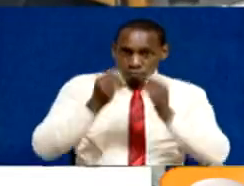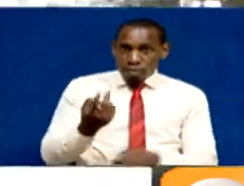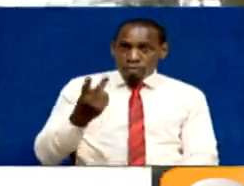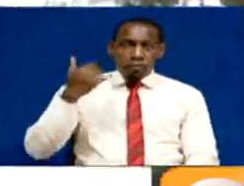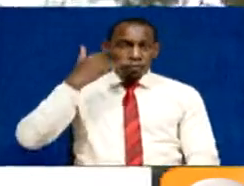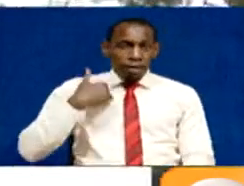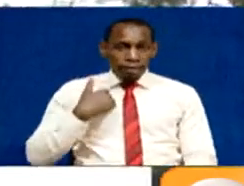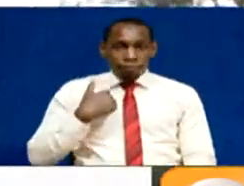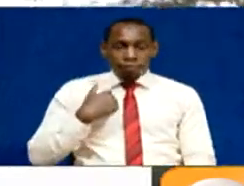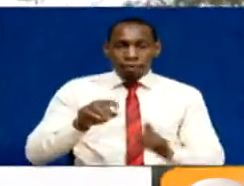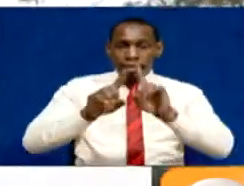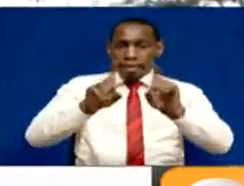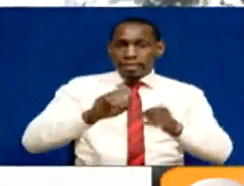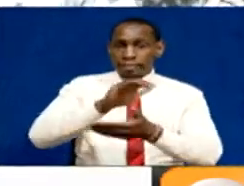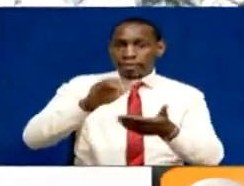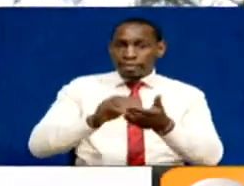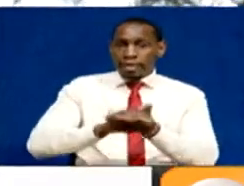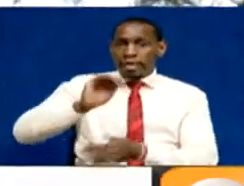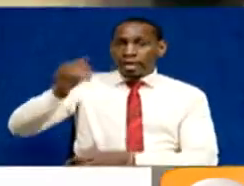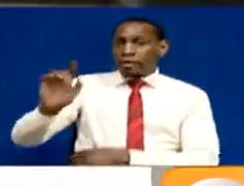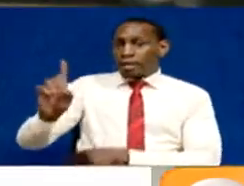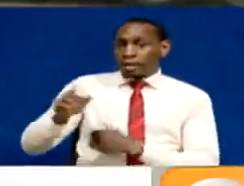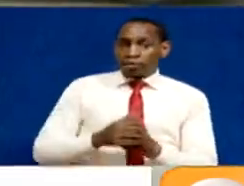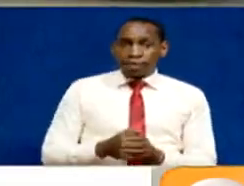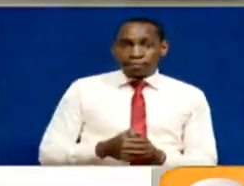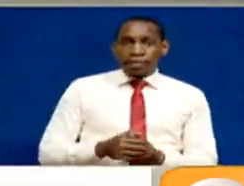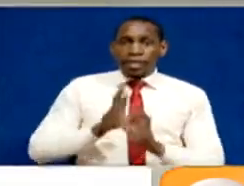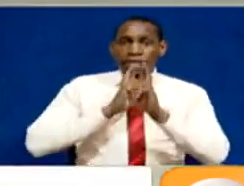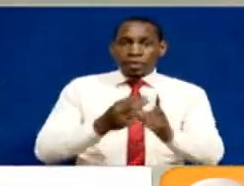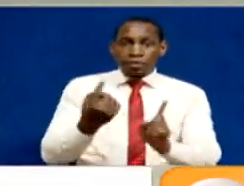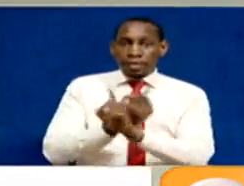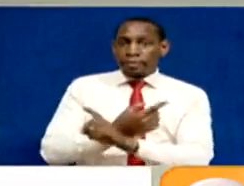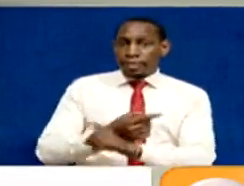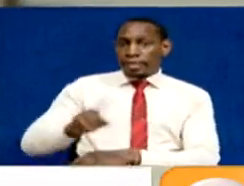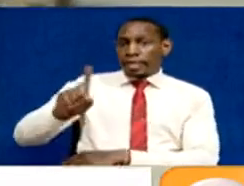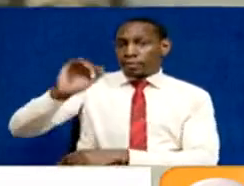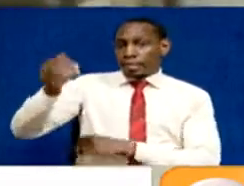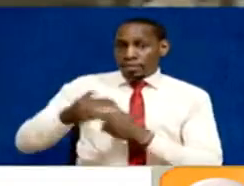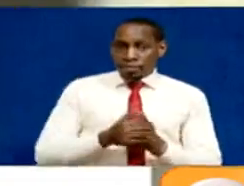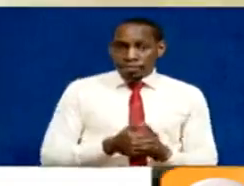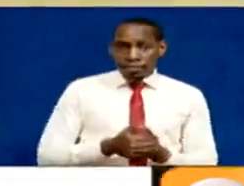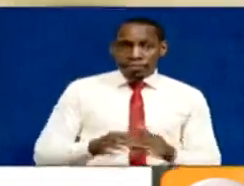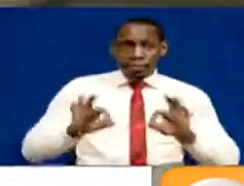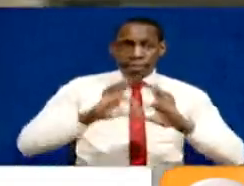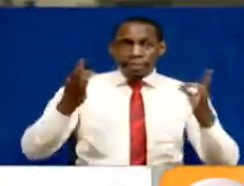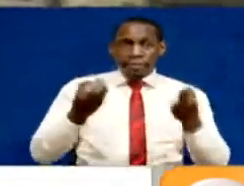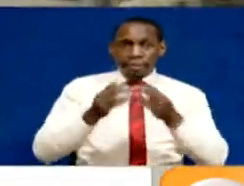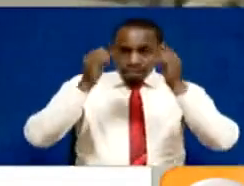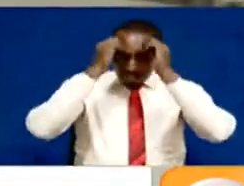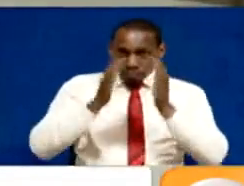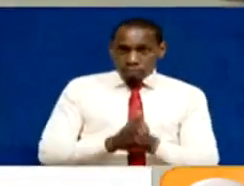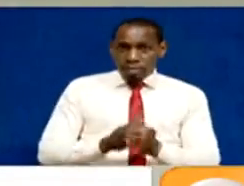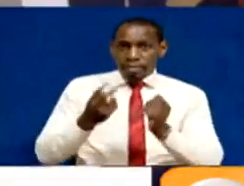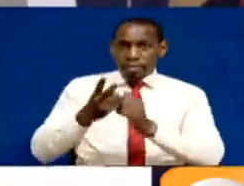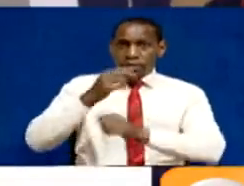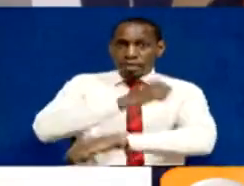na rununu kwenye vituo vya mitihani katika kaunti ya Nairobi. Kwenye matukio mengine jijini Nairobi, familia ya mtahiniwa wa